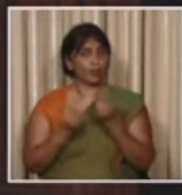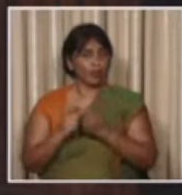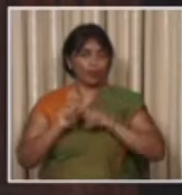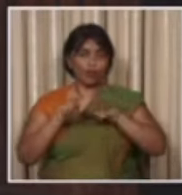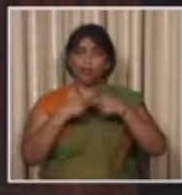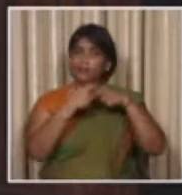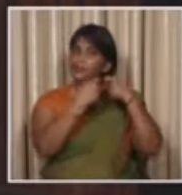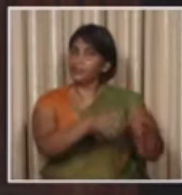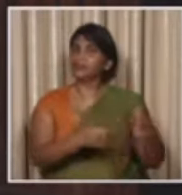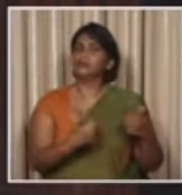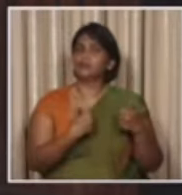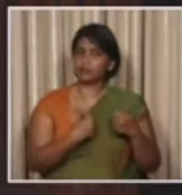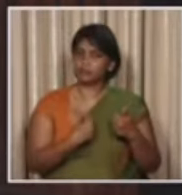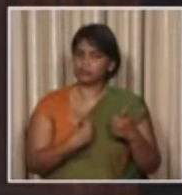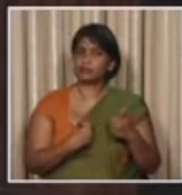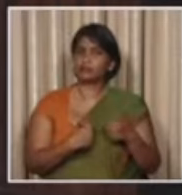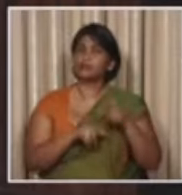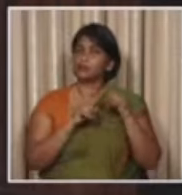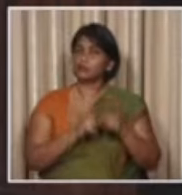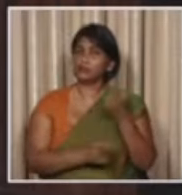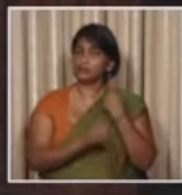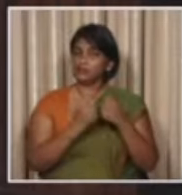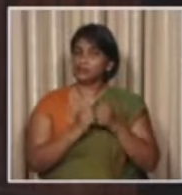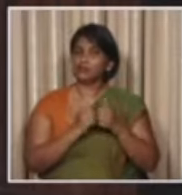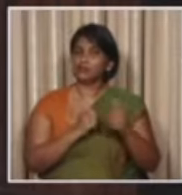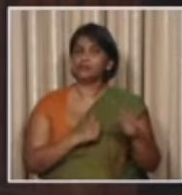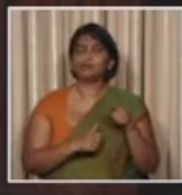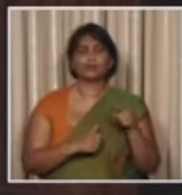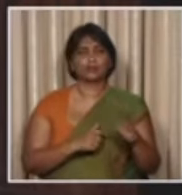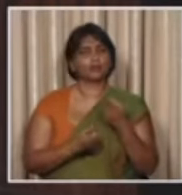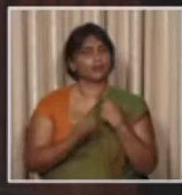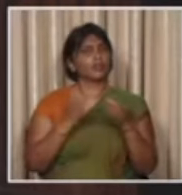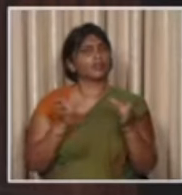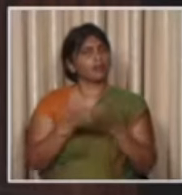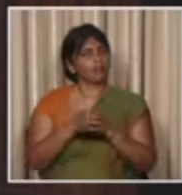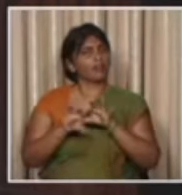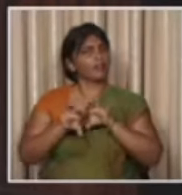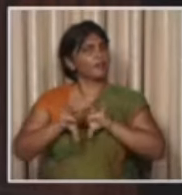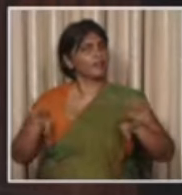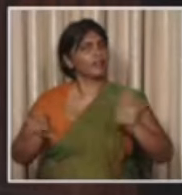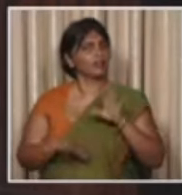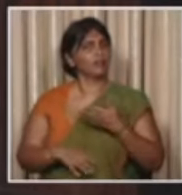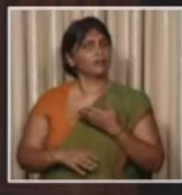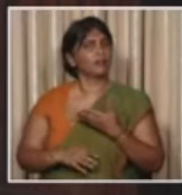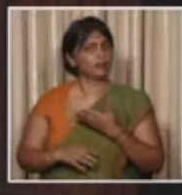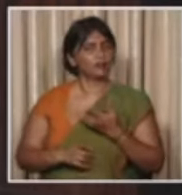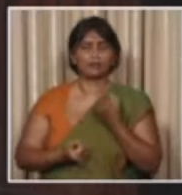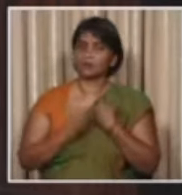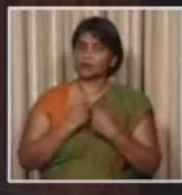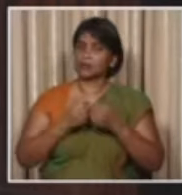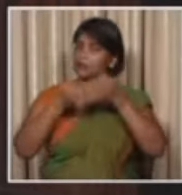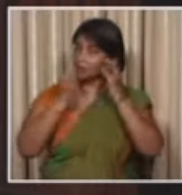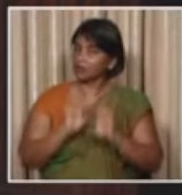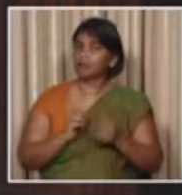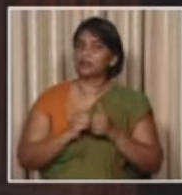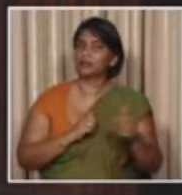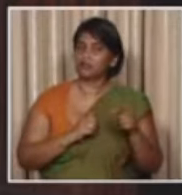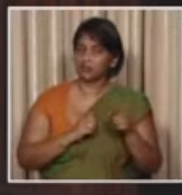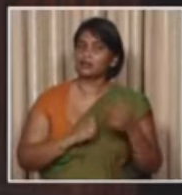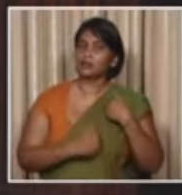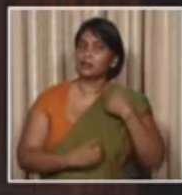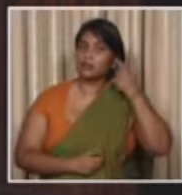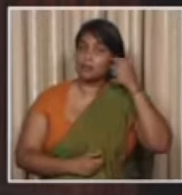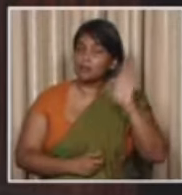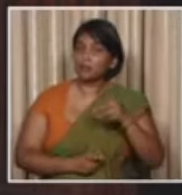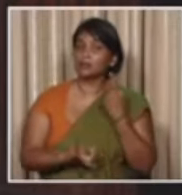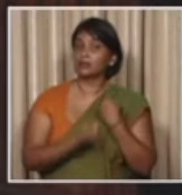හොඳයි. මේ විමර්ශන කටයුතු කරන්න මෙමණ විමර්ශන කණ්ඩායම් ඉන්නවා. විමර්ශනය හරියට කරන්න අපි බලාපොරොත්තු